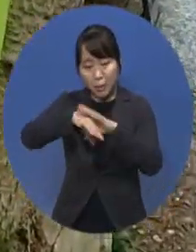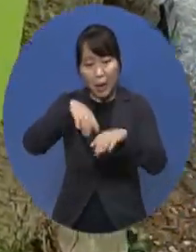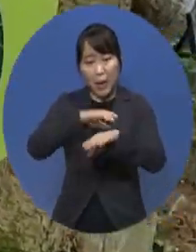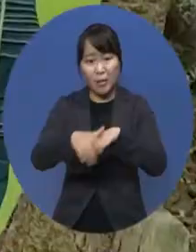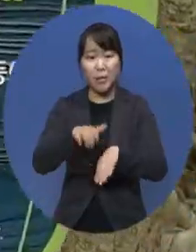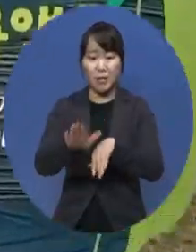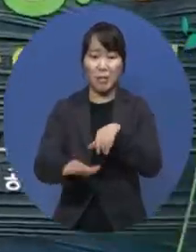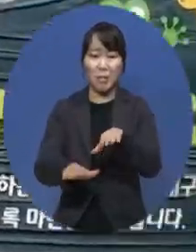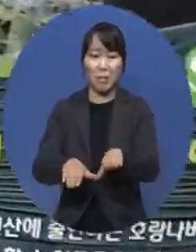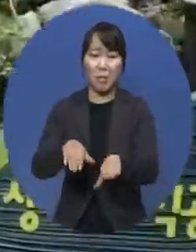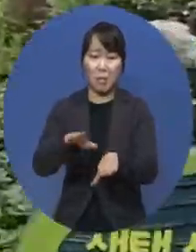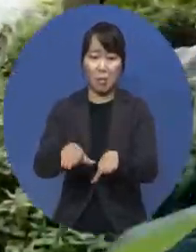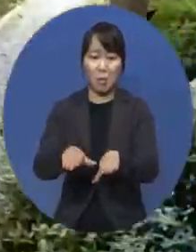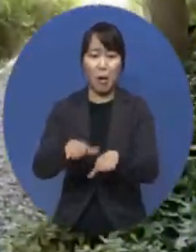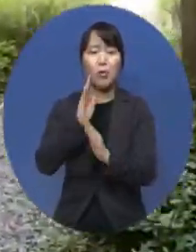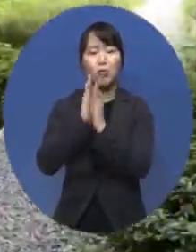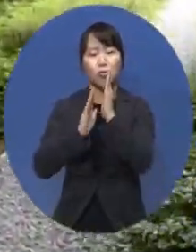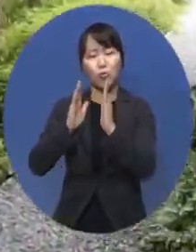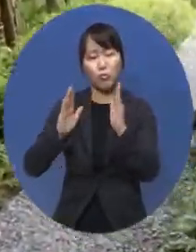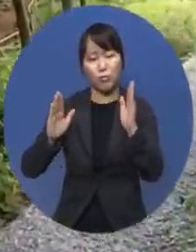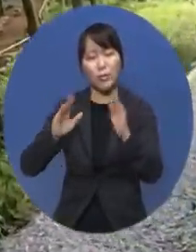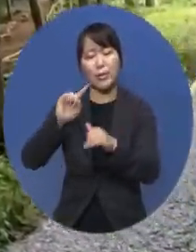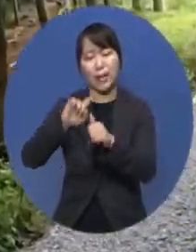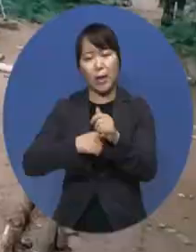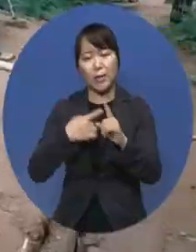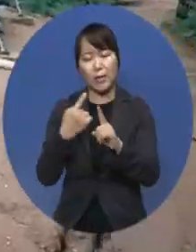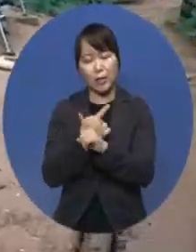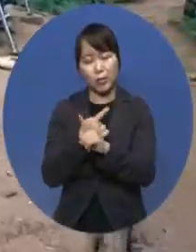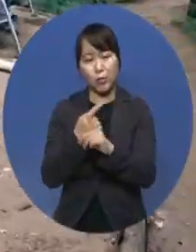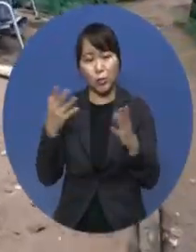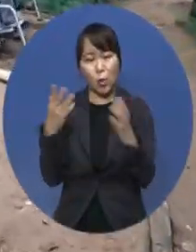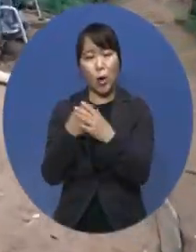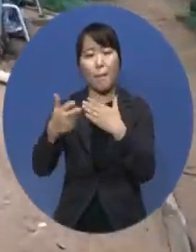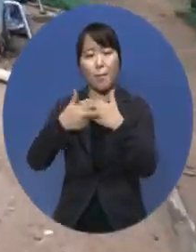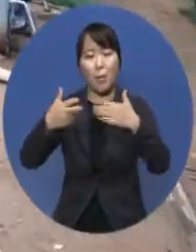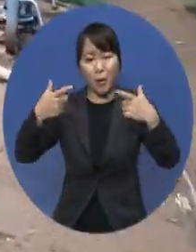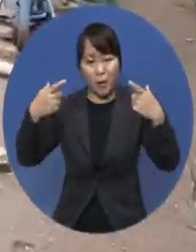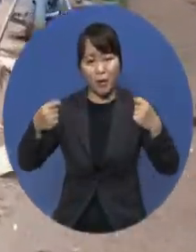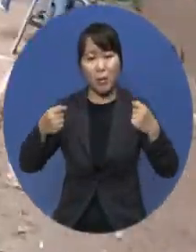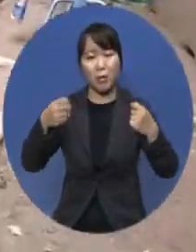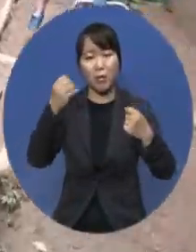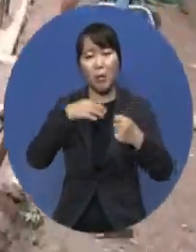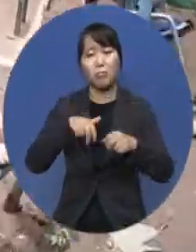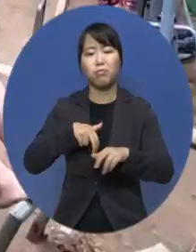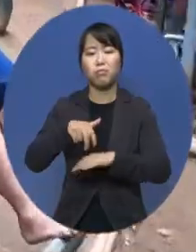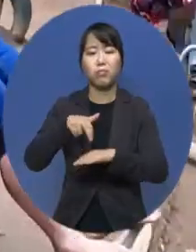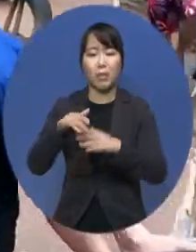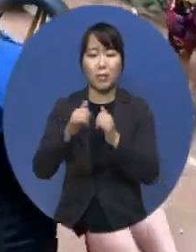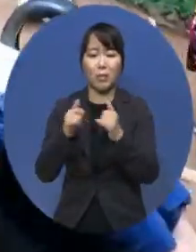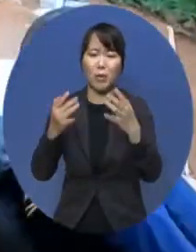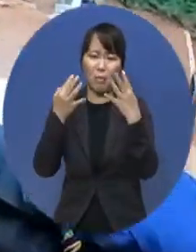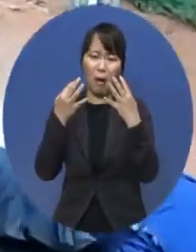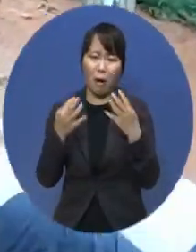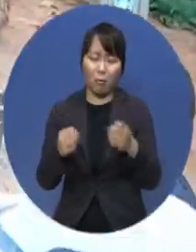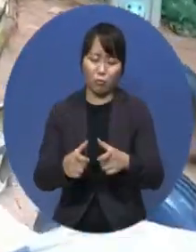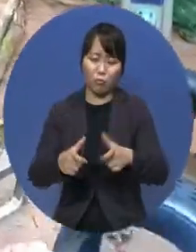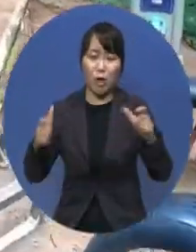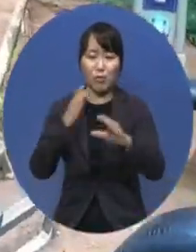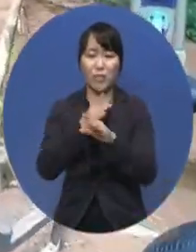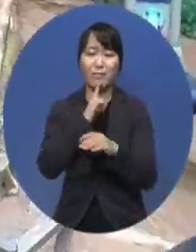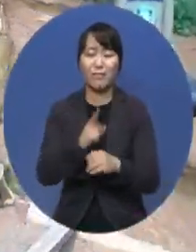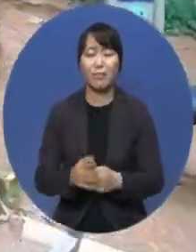어르신은 숲길은 자연 치유 종합병원이라면서 맨발로 숲길을 걷는 동호인들이 늘어나고 있다고